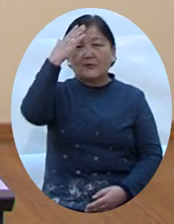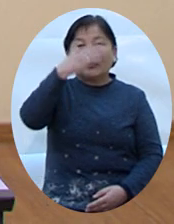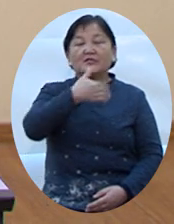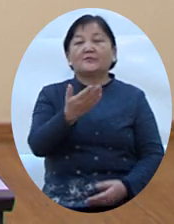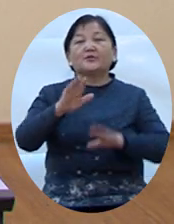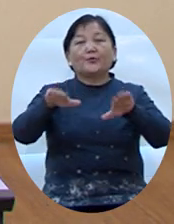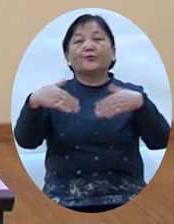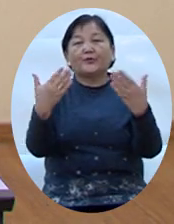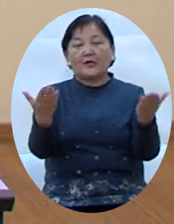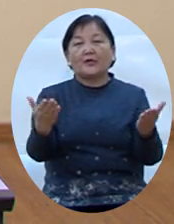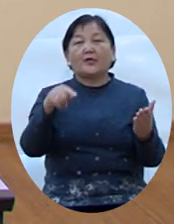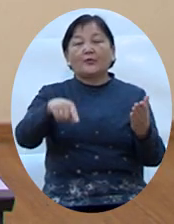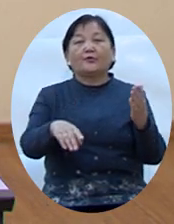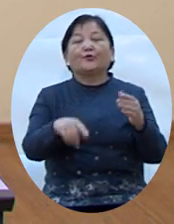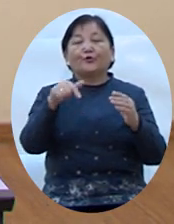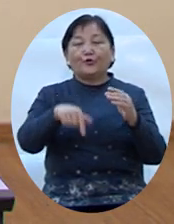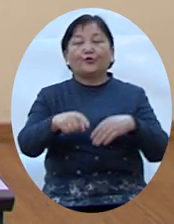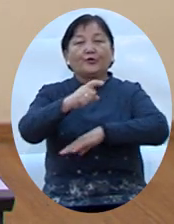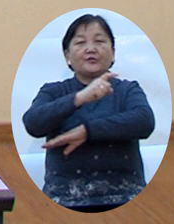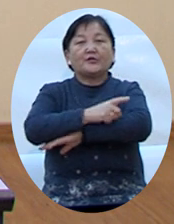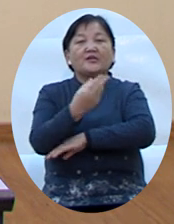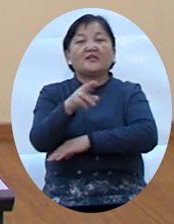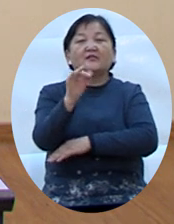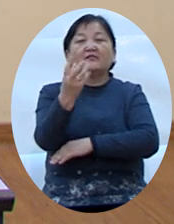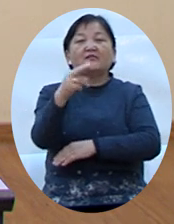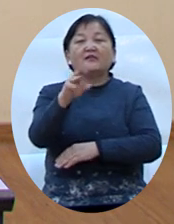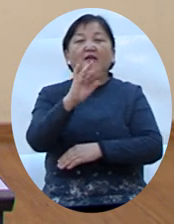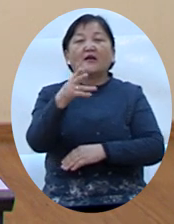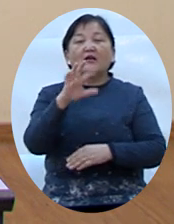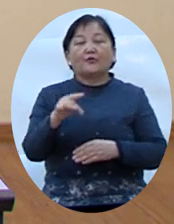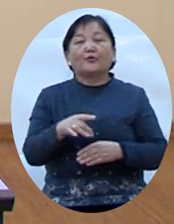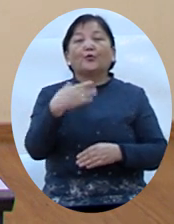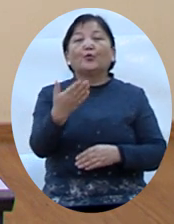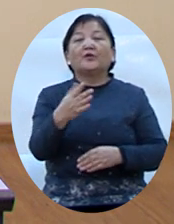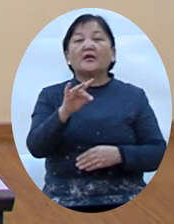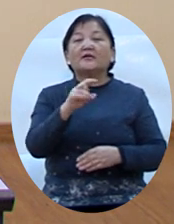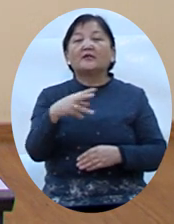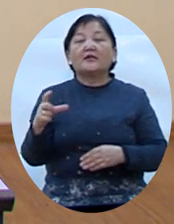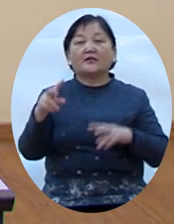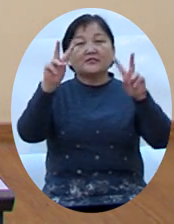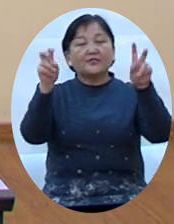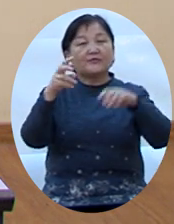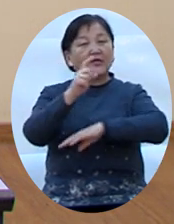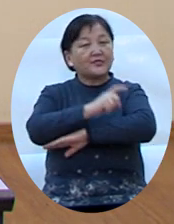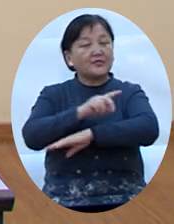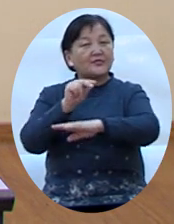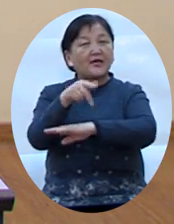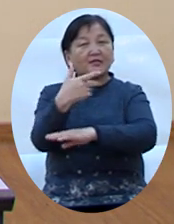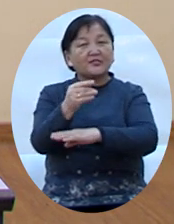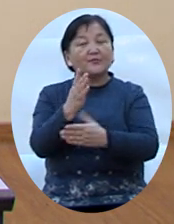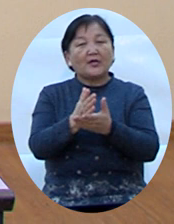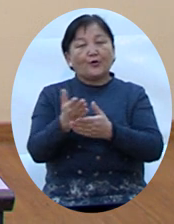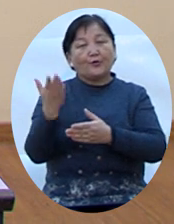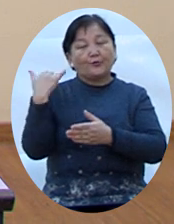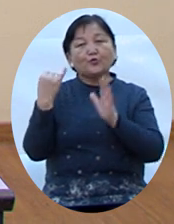Сайн бай цаана хүүхдүүдээ. Та бүхэнд өнөөдөр индикатор түүний хэрэглээс идэвхтэй хичээлийг заах гэж байна. За бид өмнө нь 6 дугаар ангида индикатор түүний